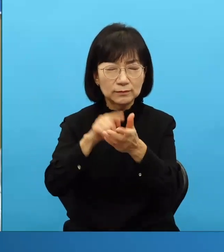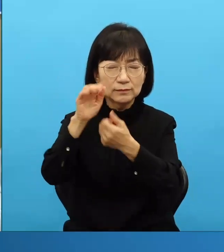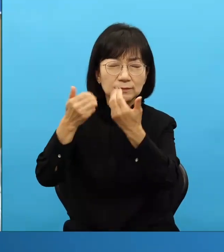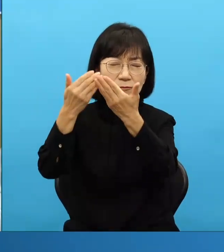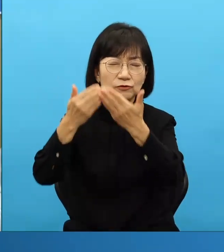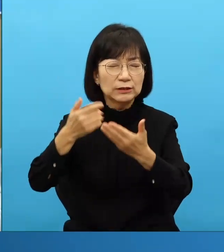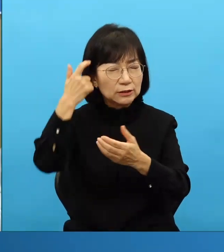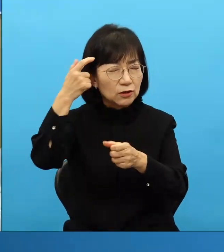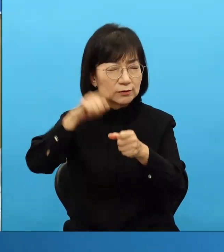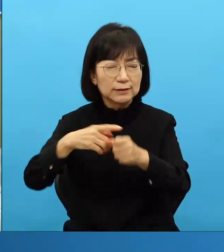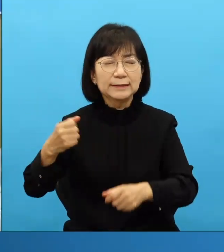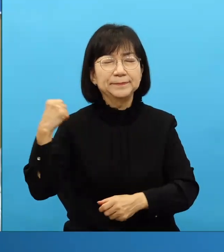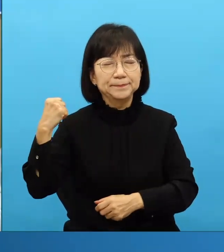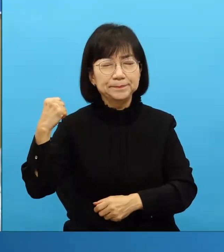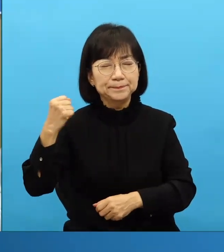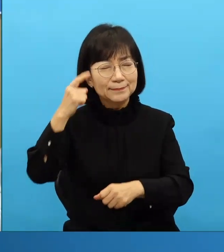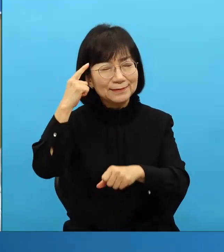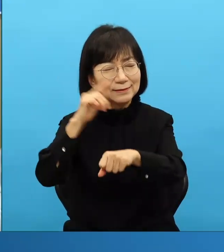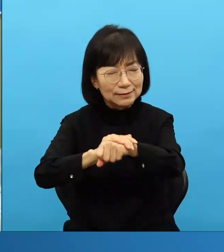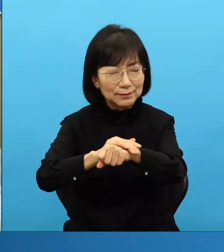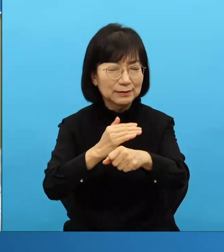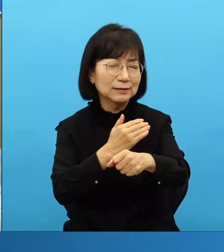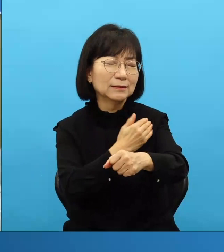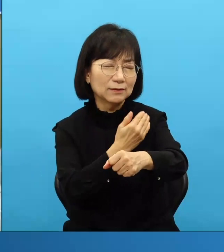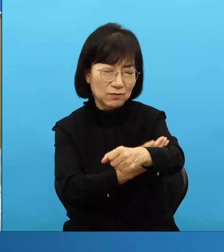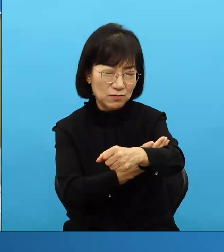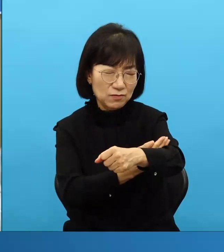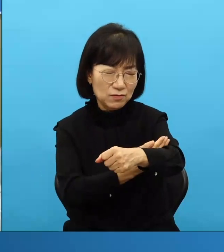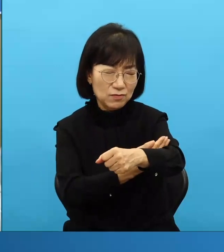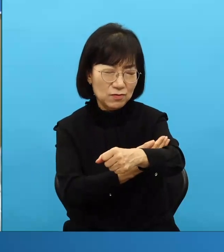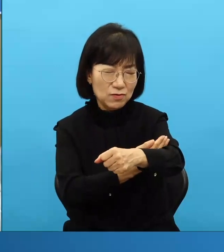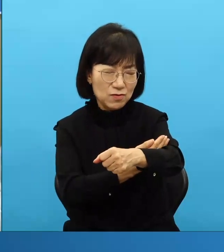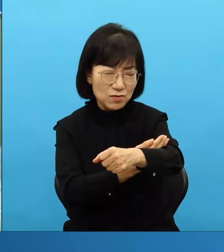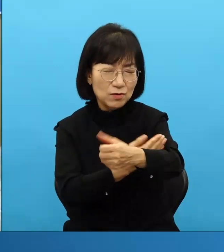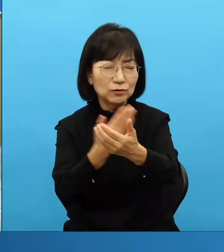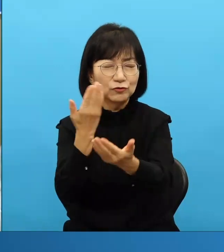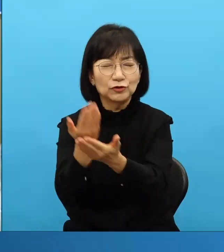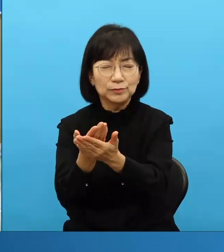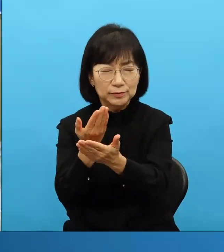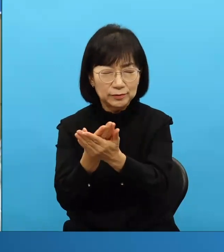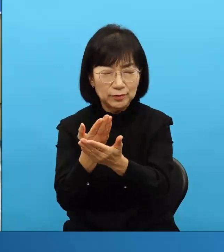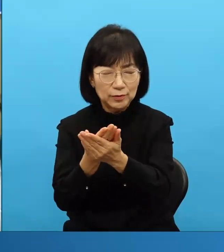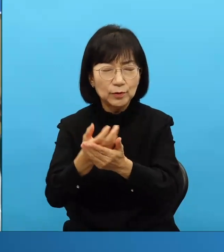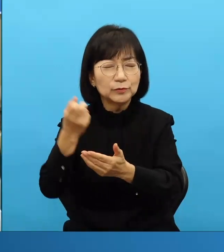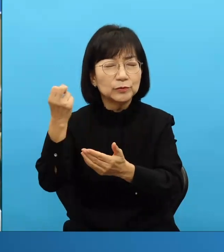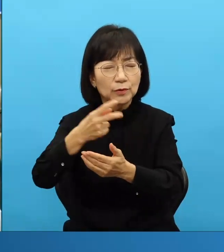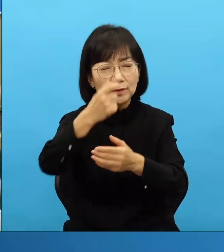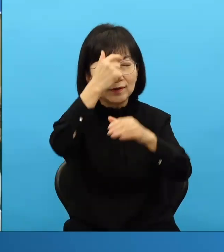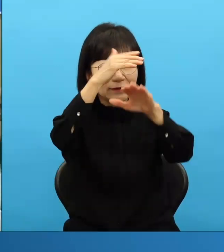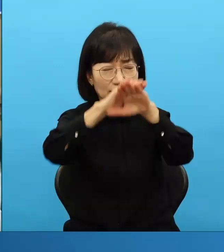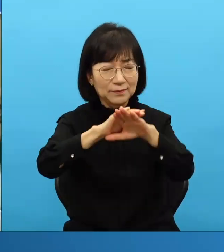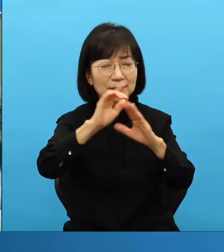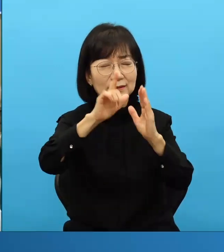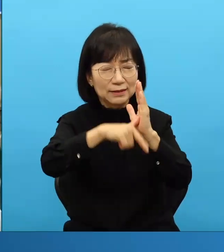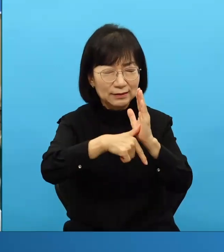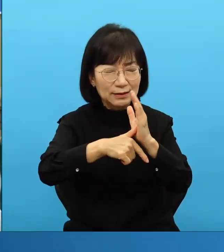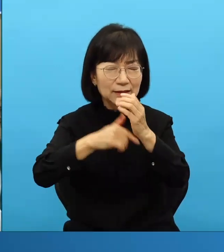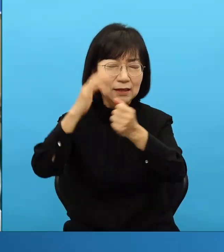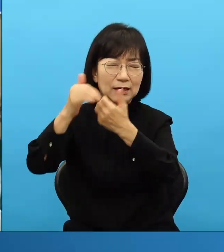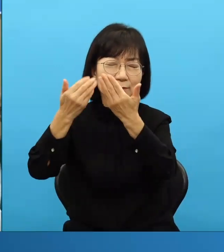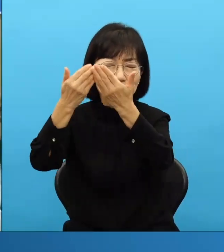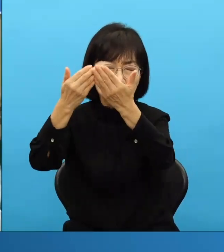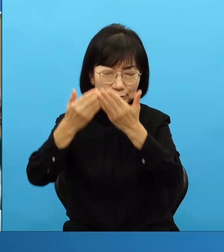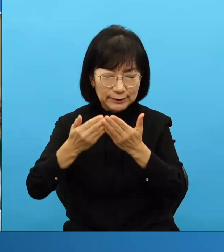힘과 지혜와 능력을 예배 가운데 하나님의 음성으로 듣게 하옵소서. In order to carry out this mission, grant us spiritual